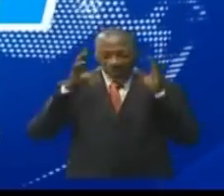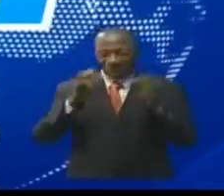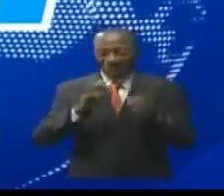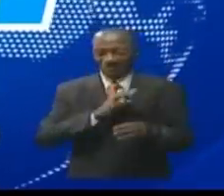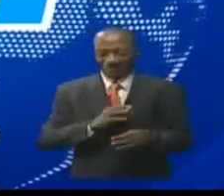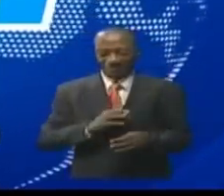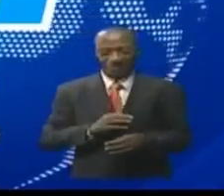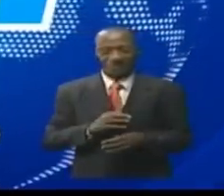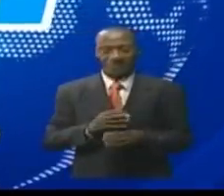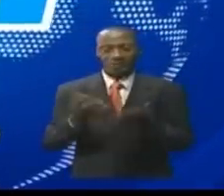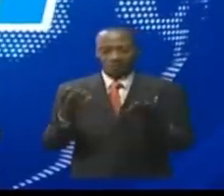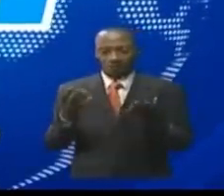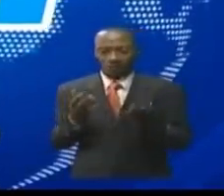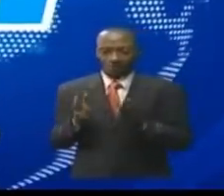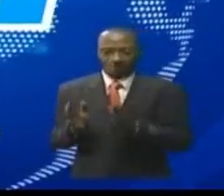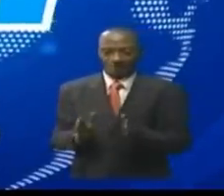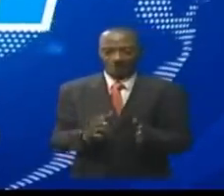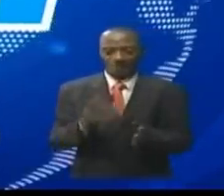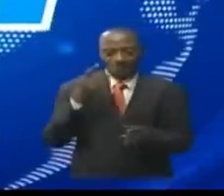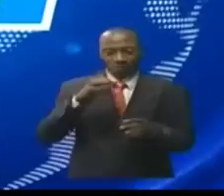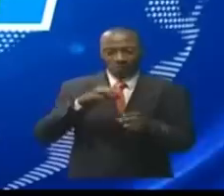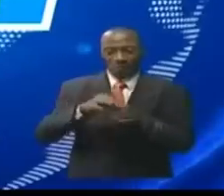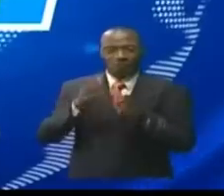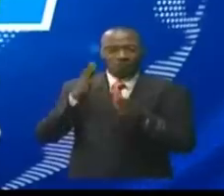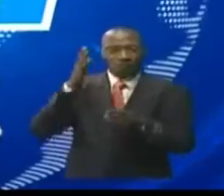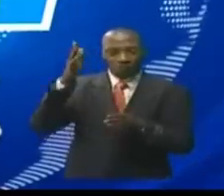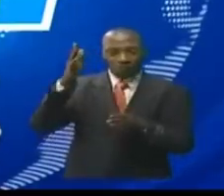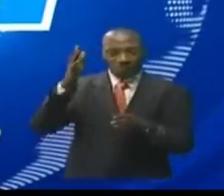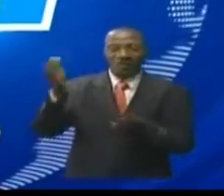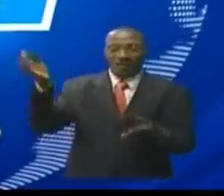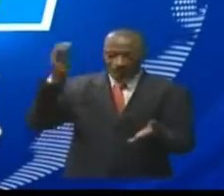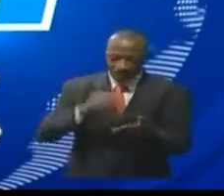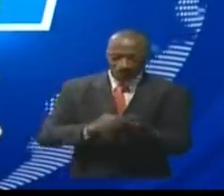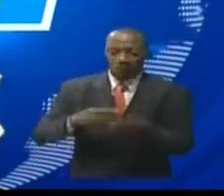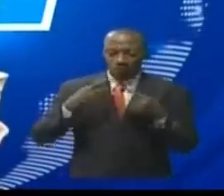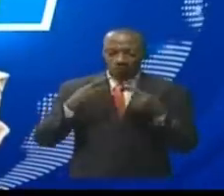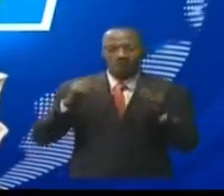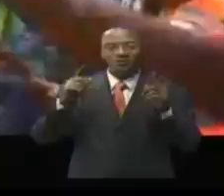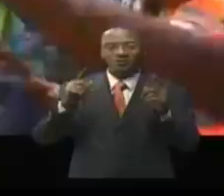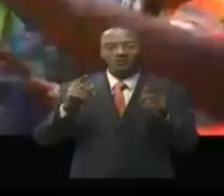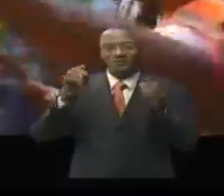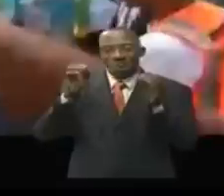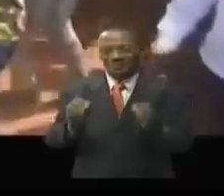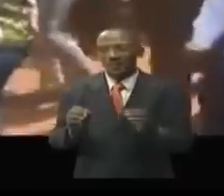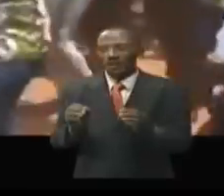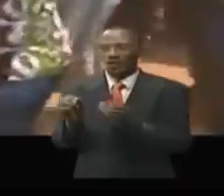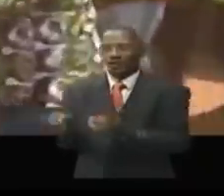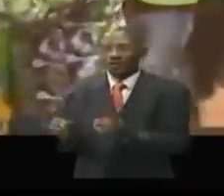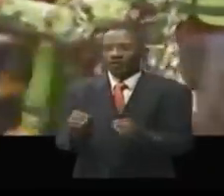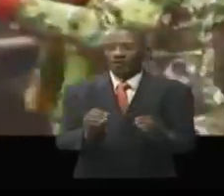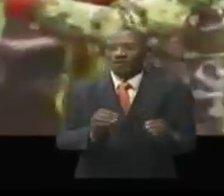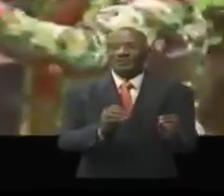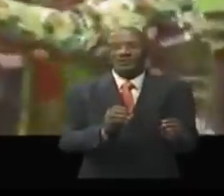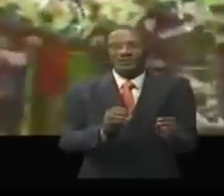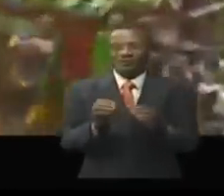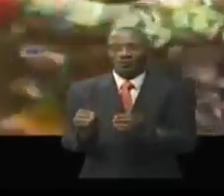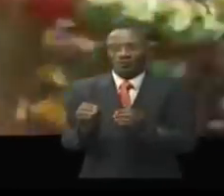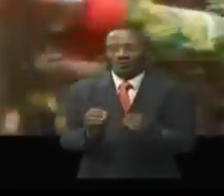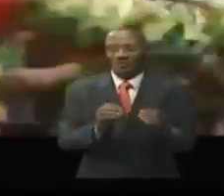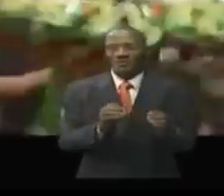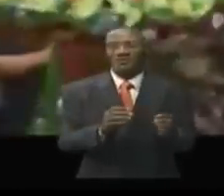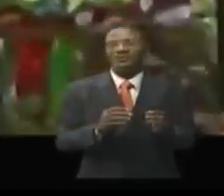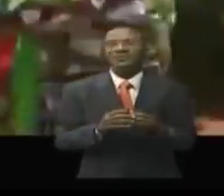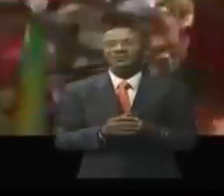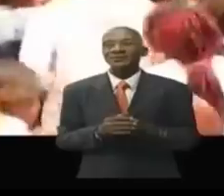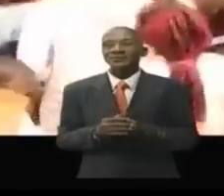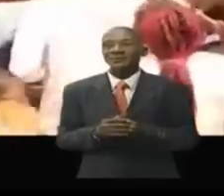de la matinée politique organisée par le vice-gouverneur de la province du Haut-Katanga. C'est une forte mobilisation